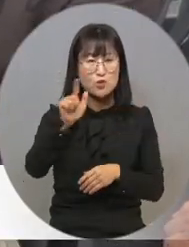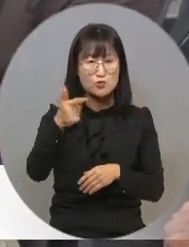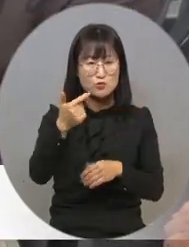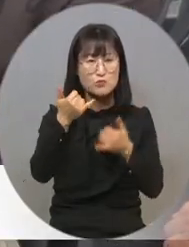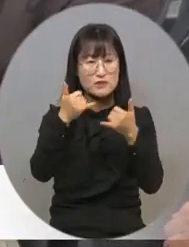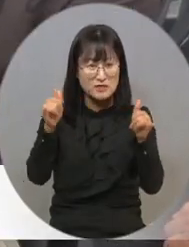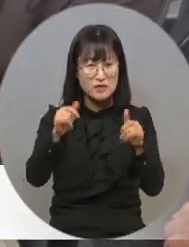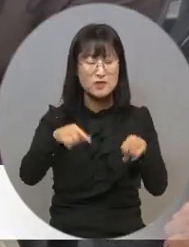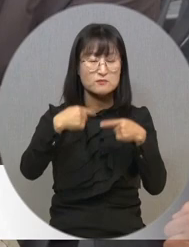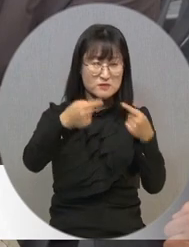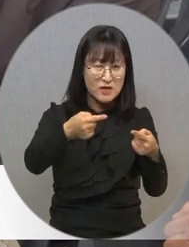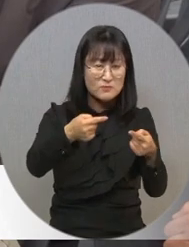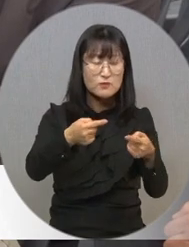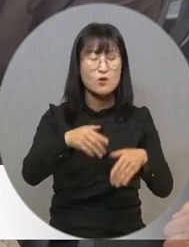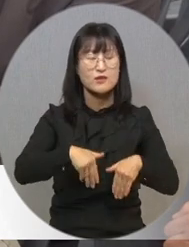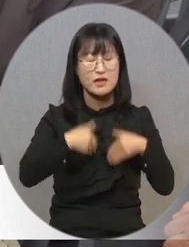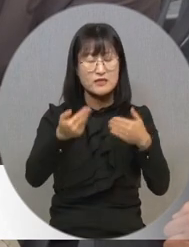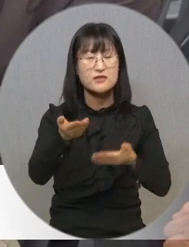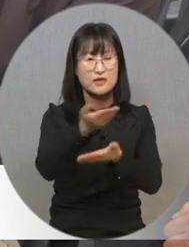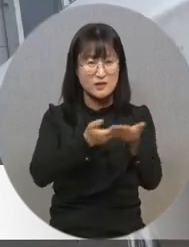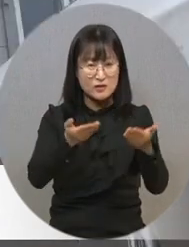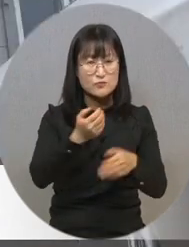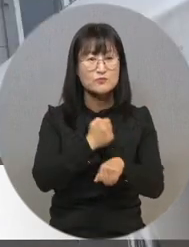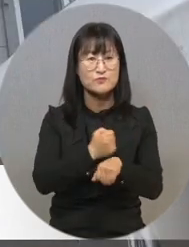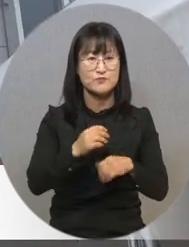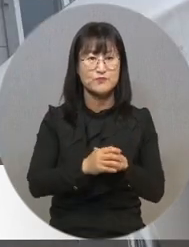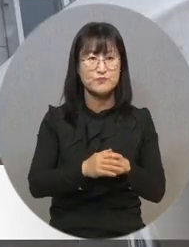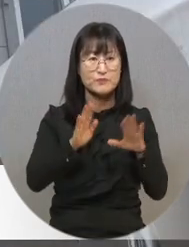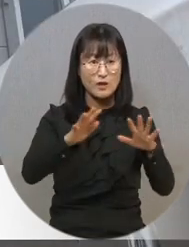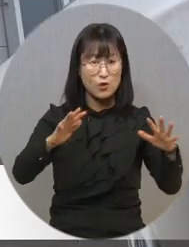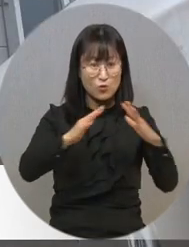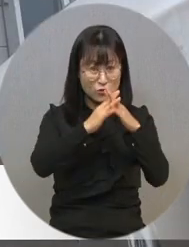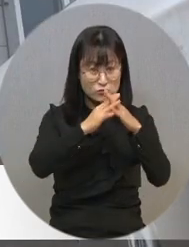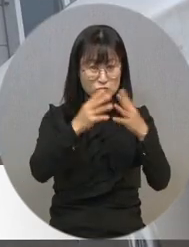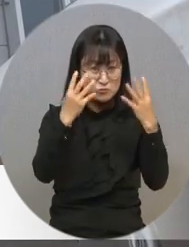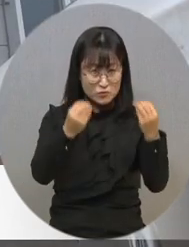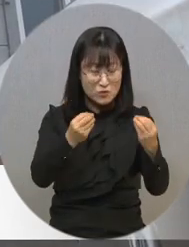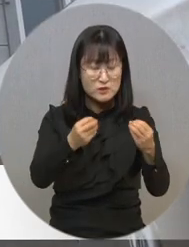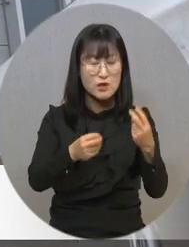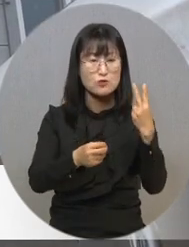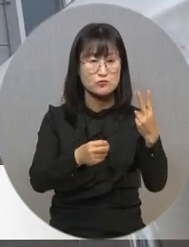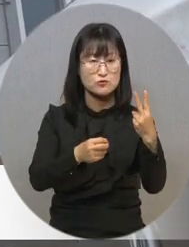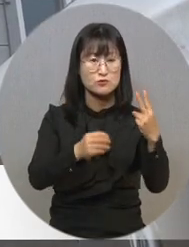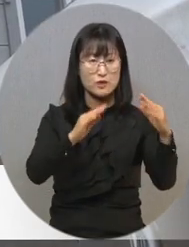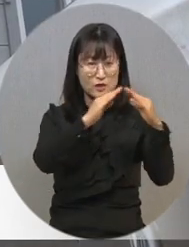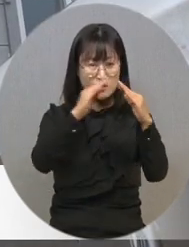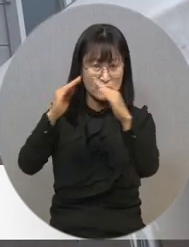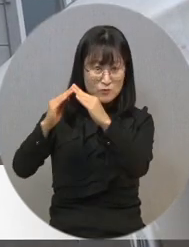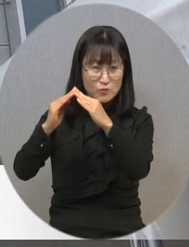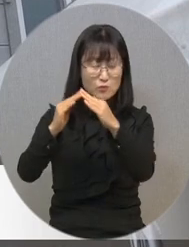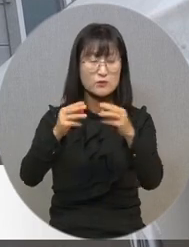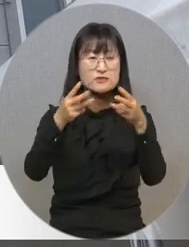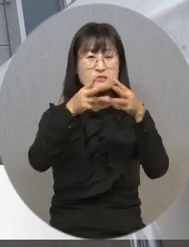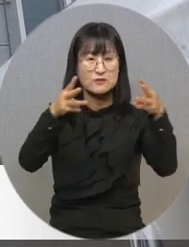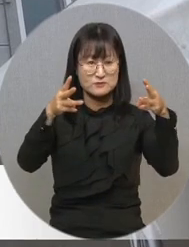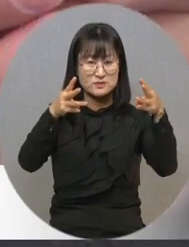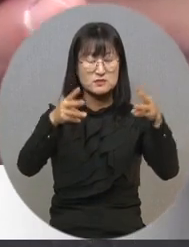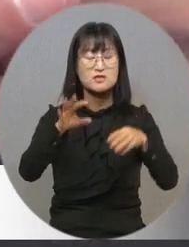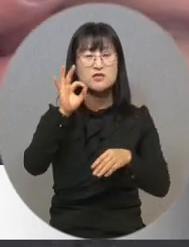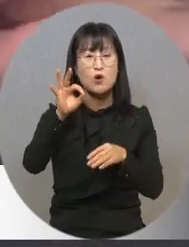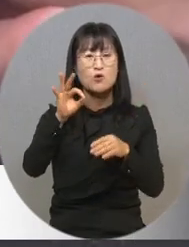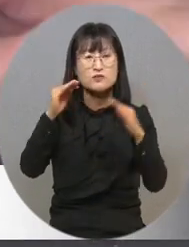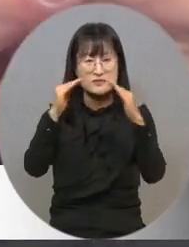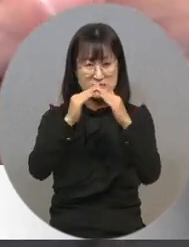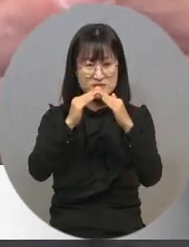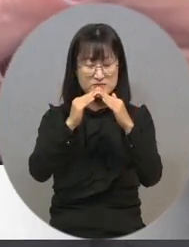참여해 따뜻한 나눔을 함께했습니다 이달 완공된 건축물은 두 개동 3층 규모로 10세대의 입주가 가능해